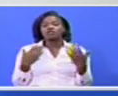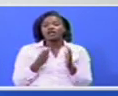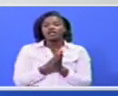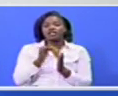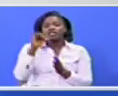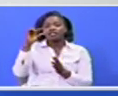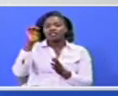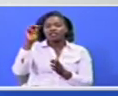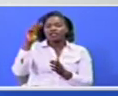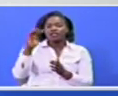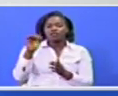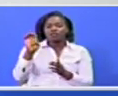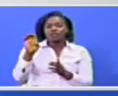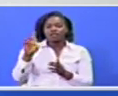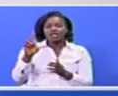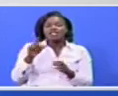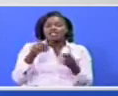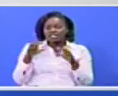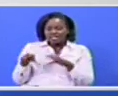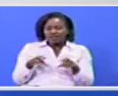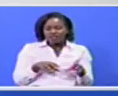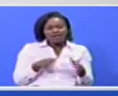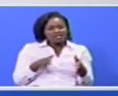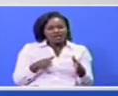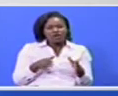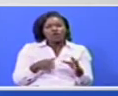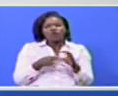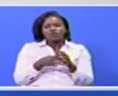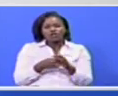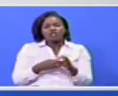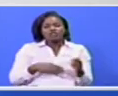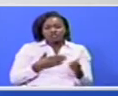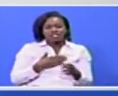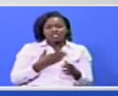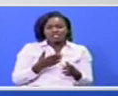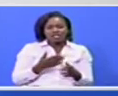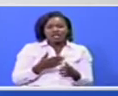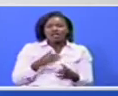ambayo iliathirika zaidi. Hivi sasa basi tunaungana na wageni wetu hapa. Niko na Ayub